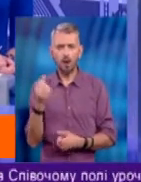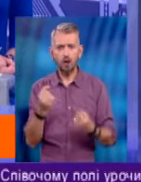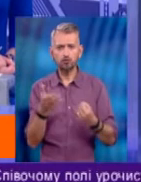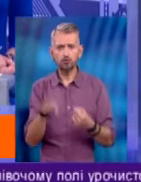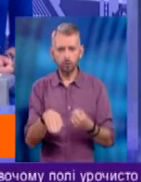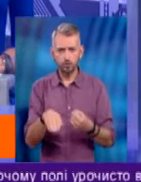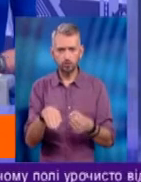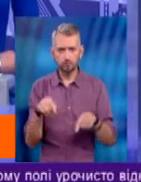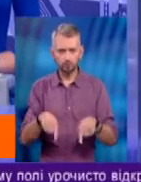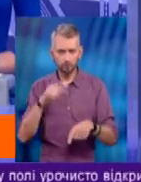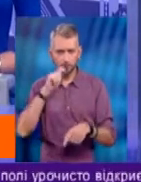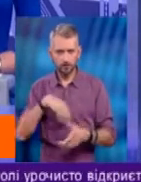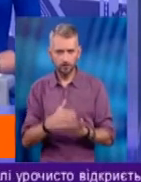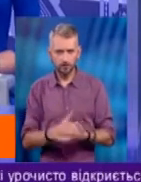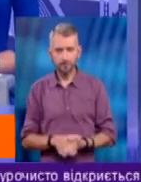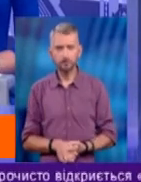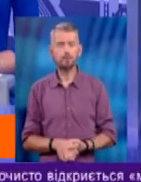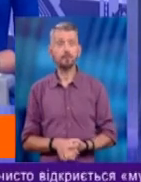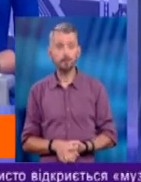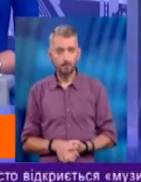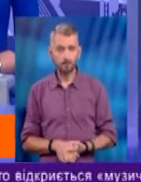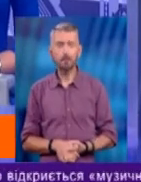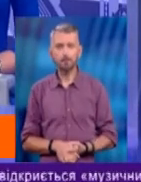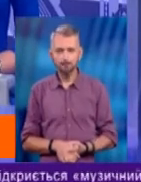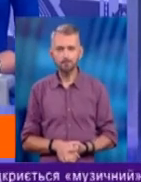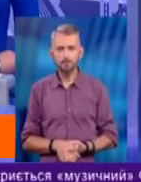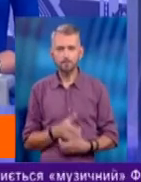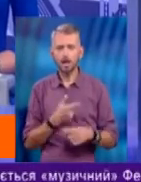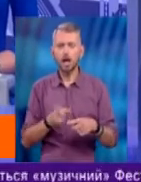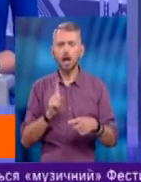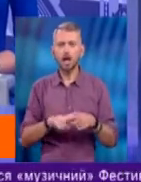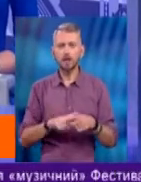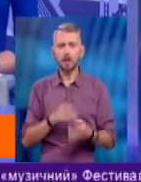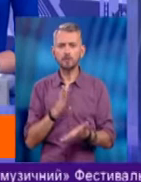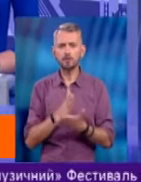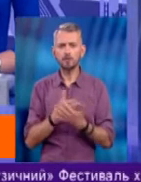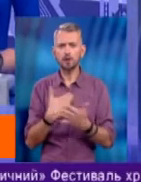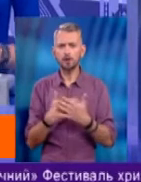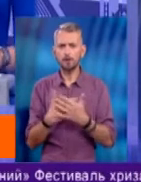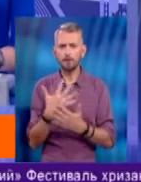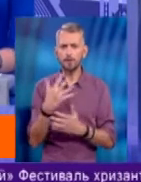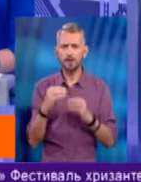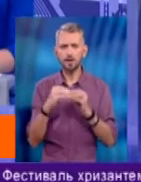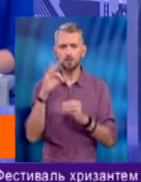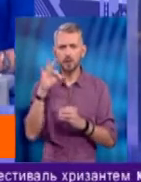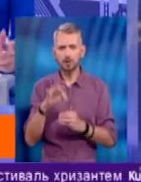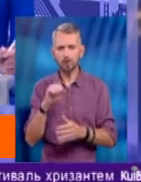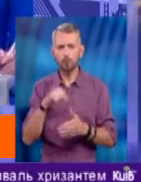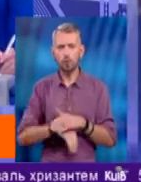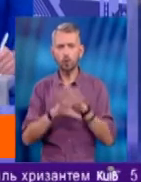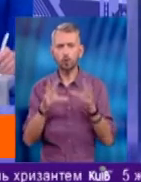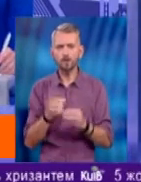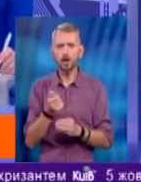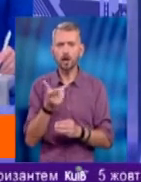автомобілів. А це составляє где-то 5-10% від